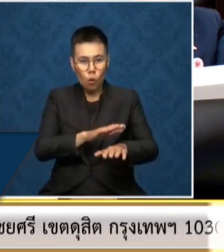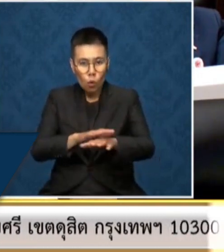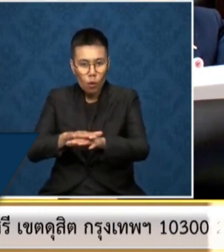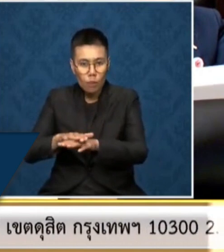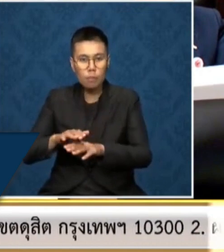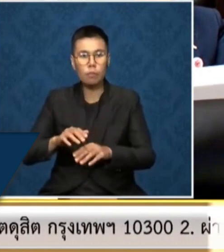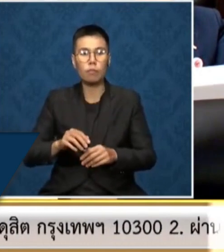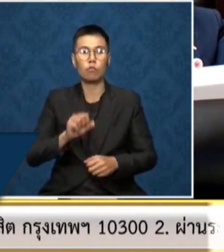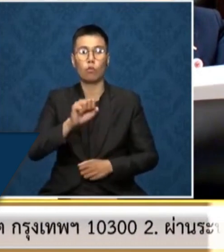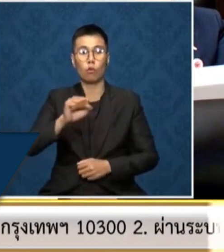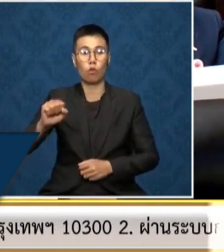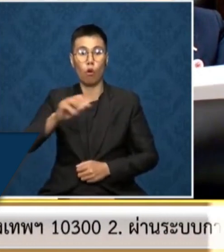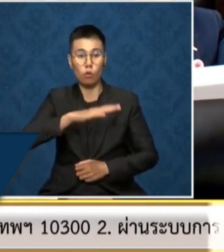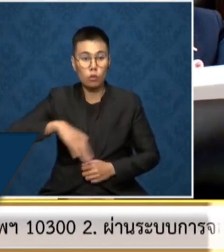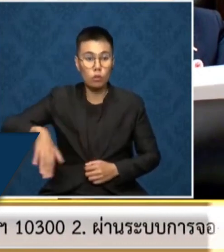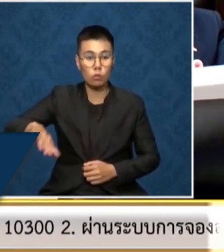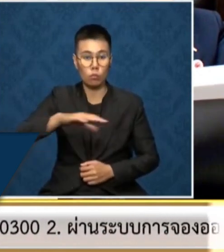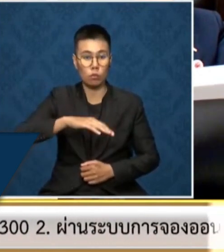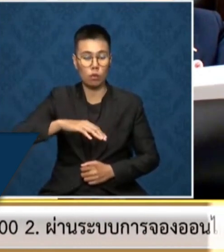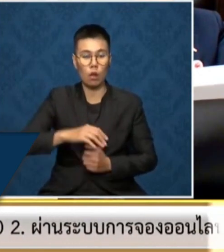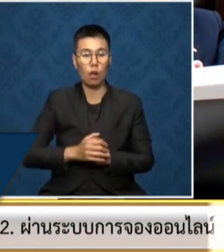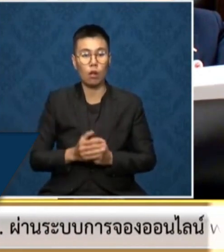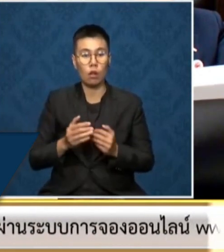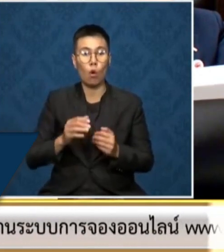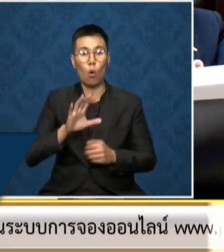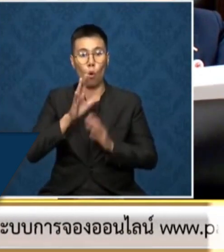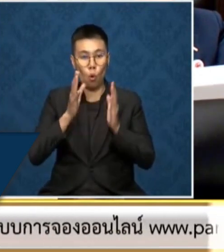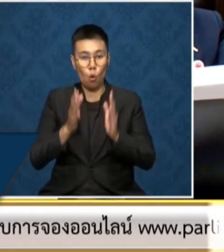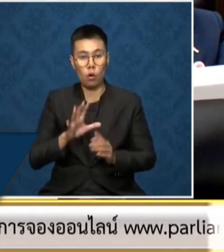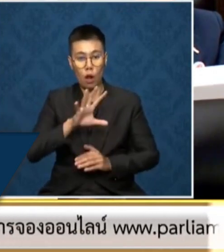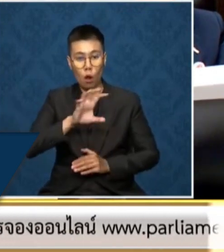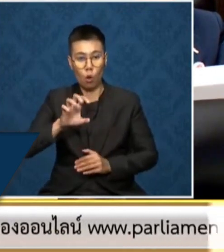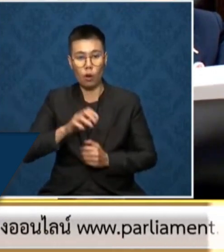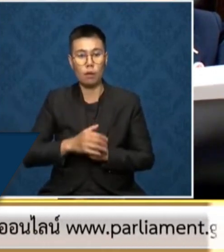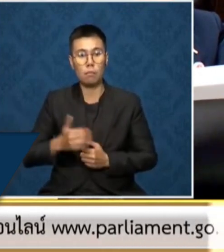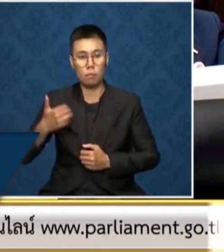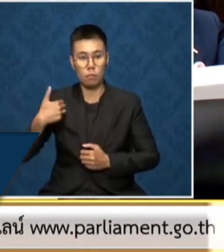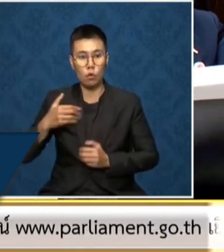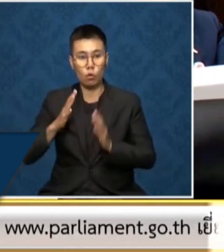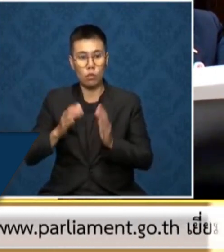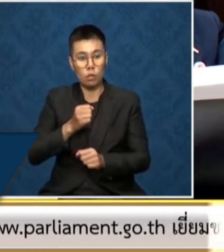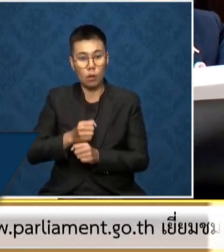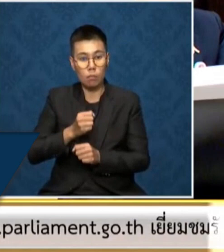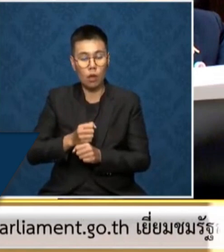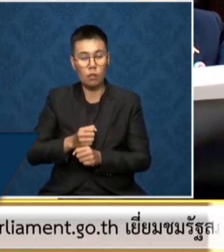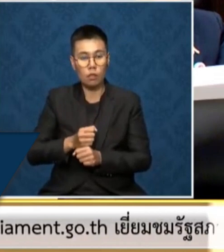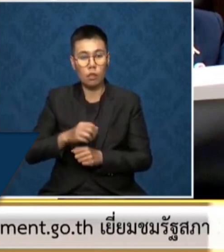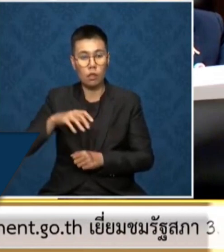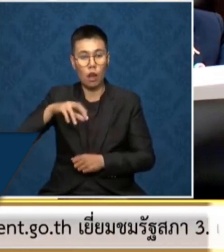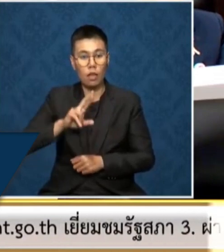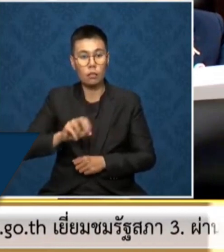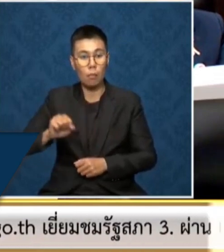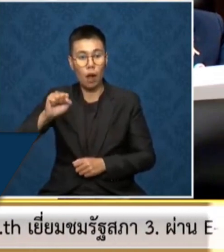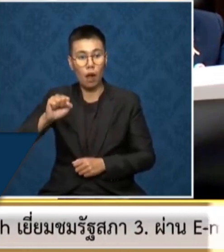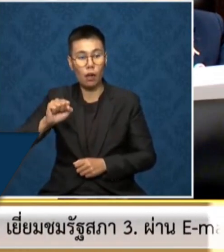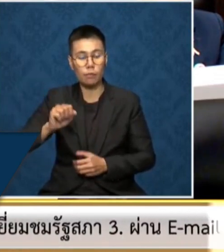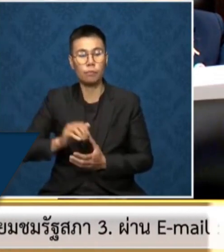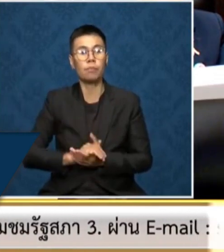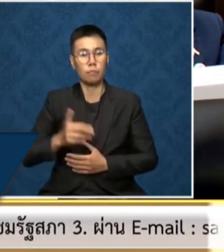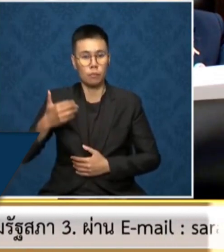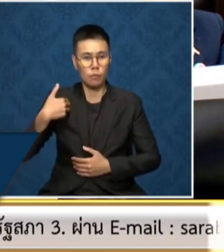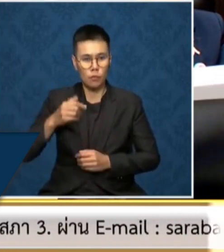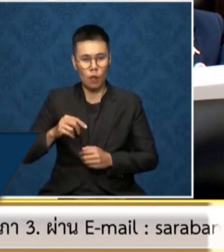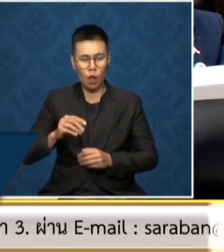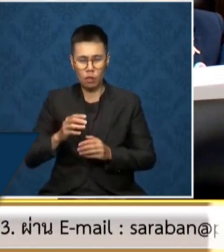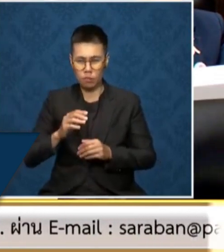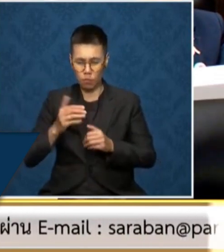่าผมเชื่อมั่นวาในเพื่อนสมาชิกของเรากวา 500 คนซึ่รวมถเจละที่ในสภาท่เคยอ่านนั้สือเรื่องเจ้าชัยน้อยแนอนคร